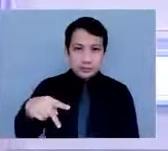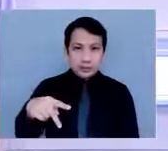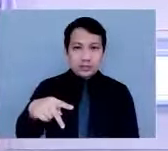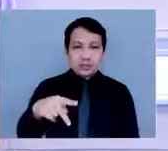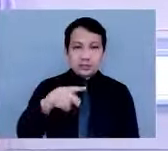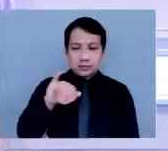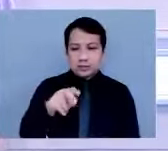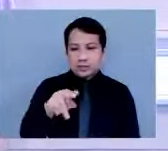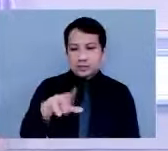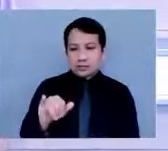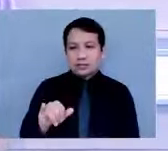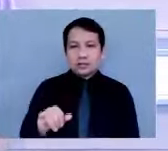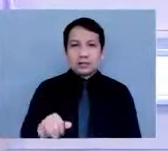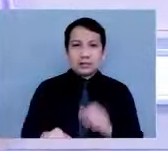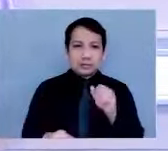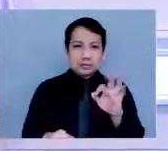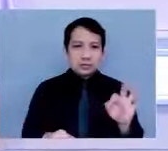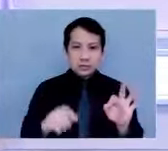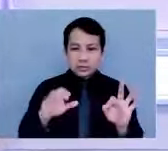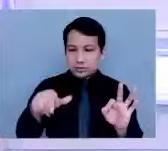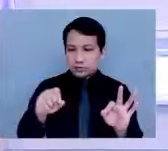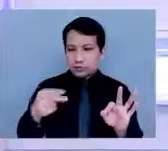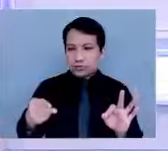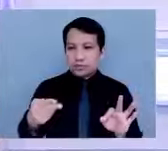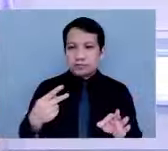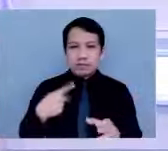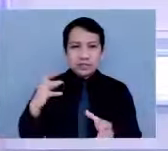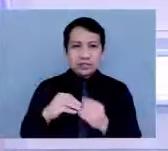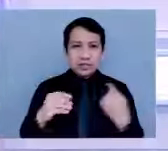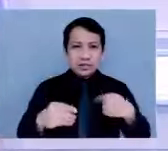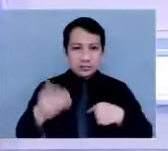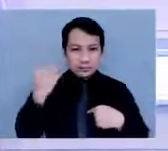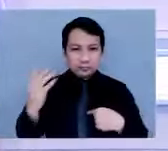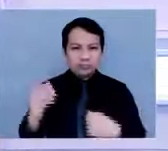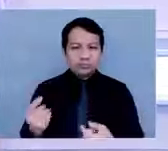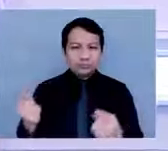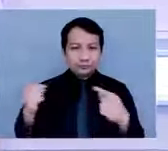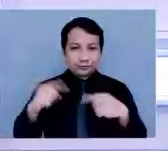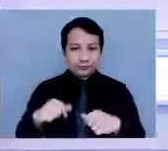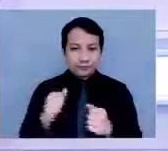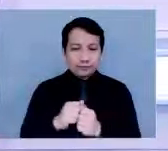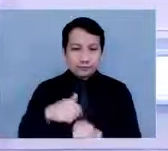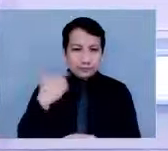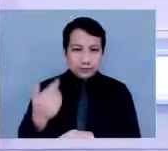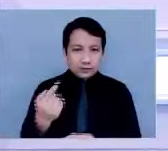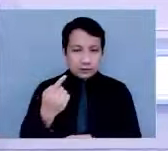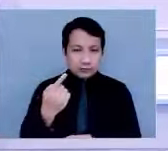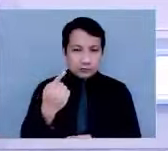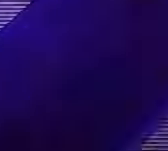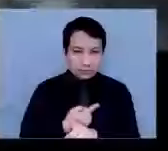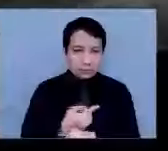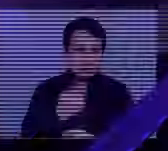ng SB19, inanunsyong may solo concert siya next month. Panoorin natin to.